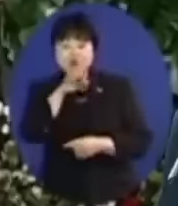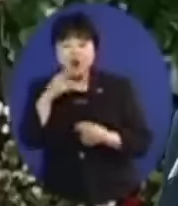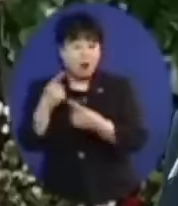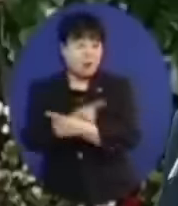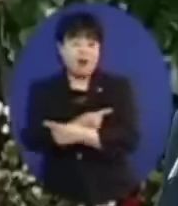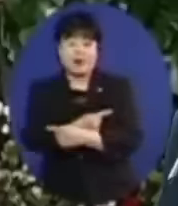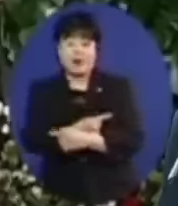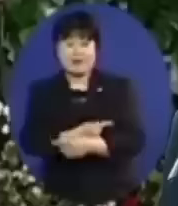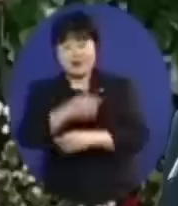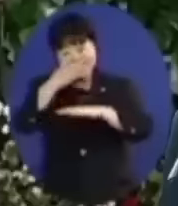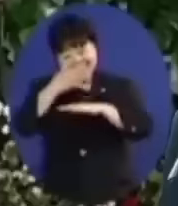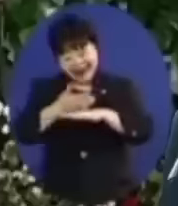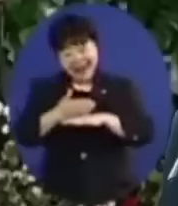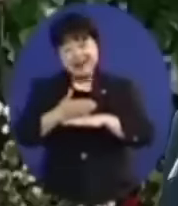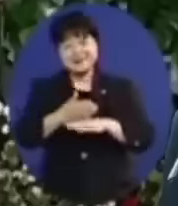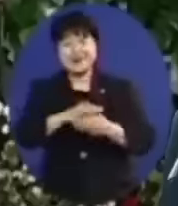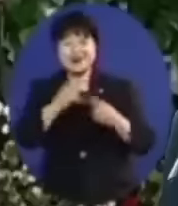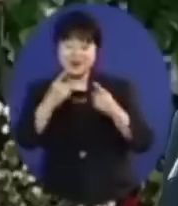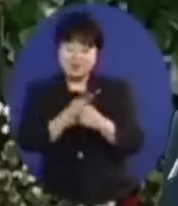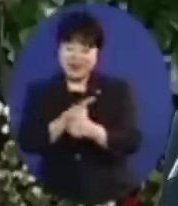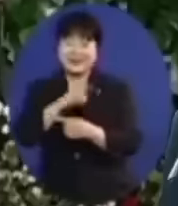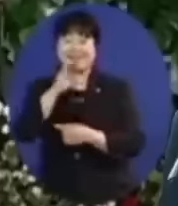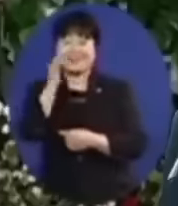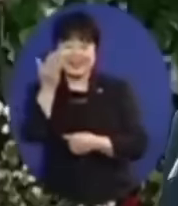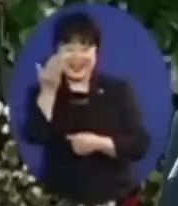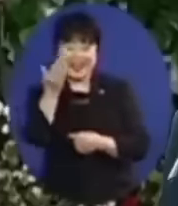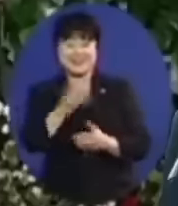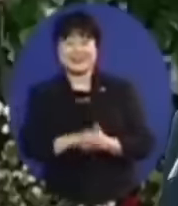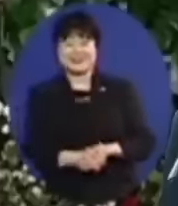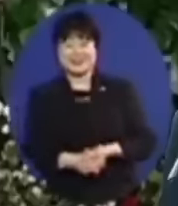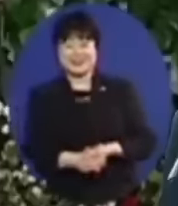삶이 감사하는 삶으로 바뀌게 되었다.